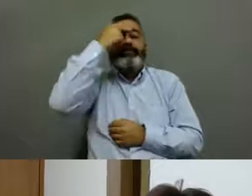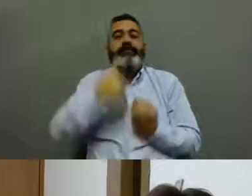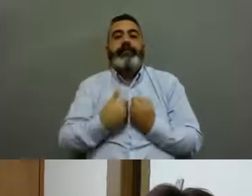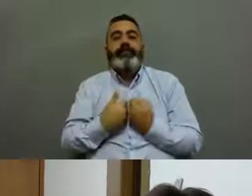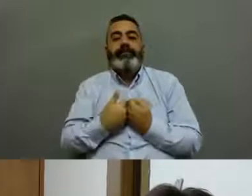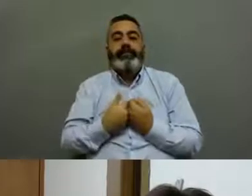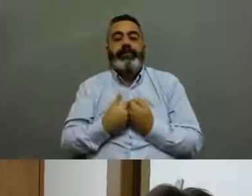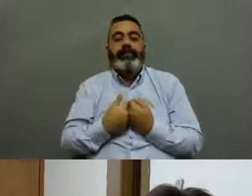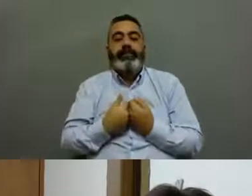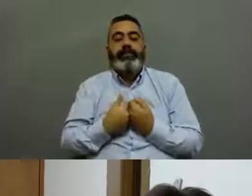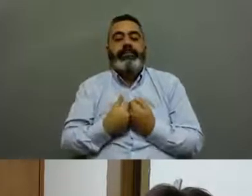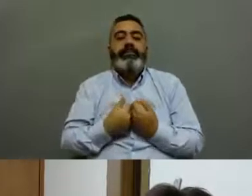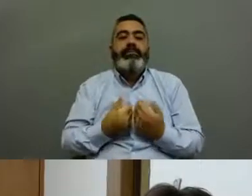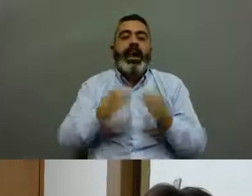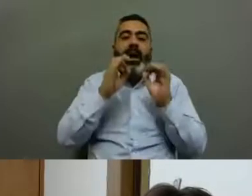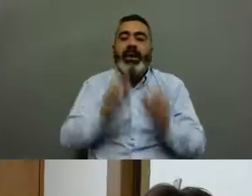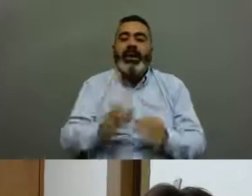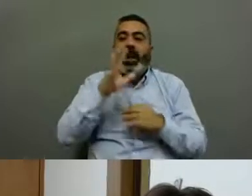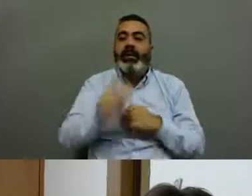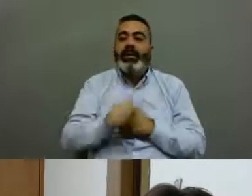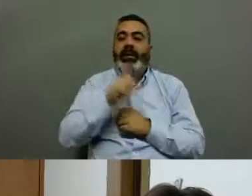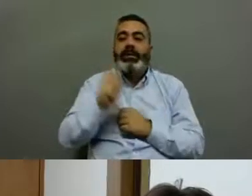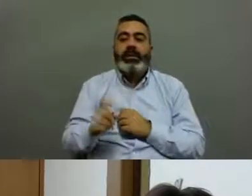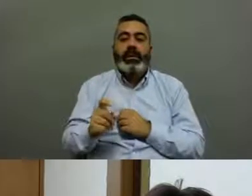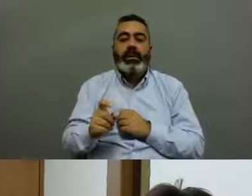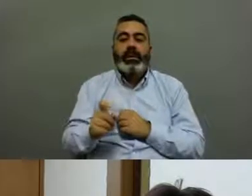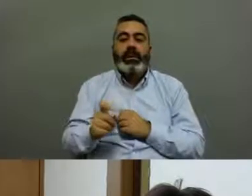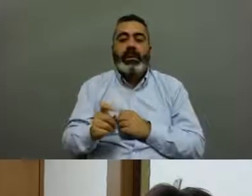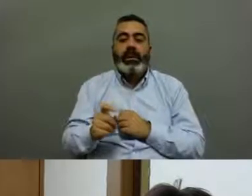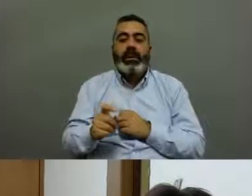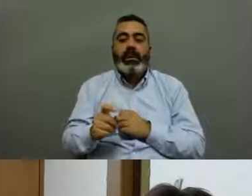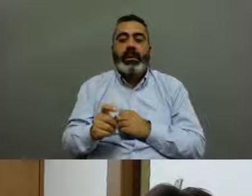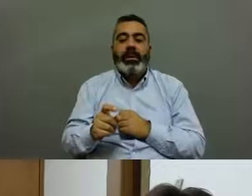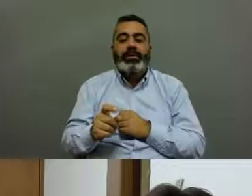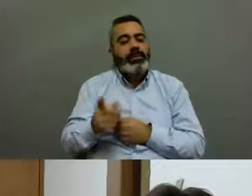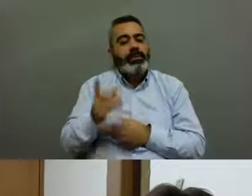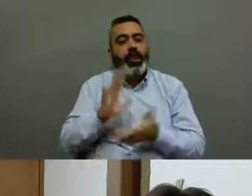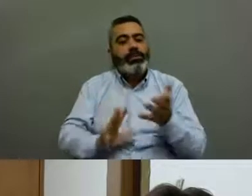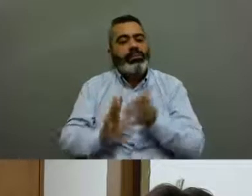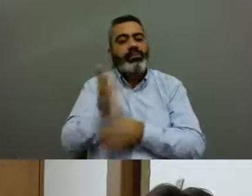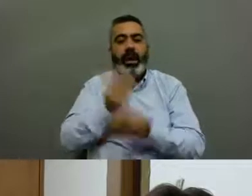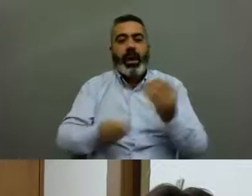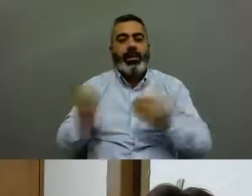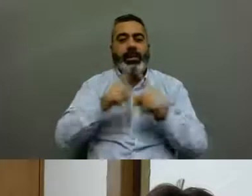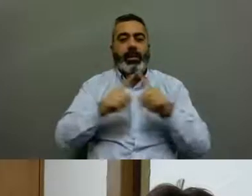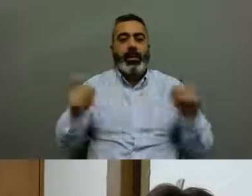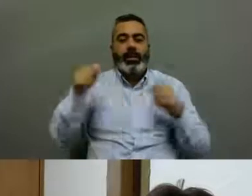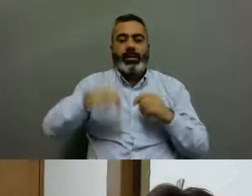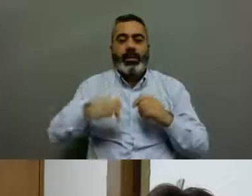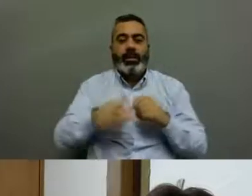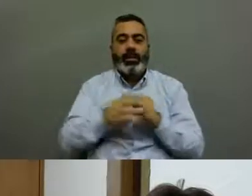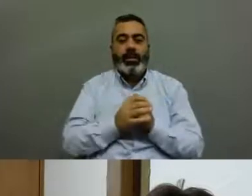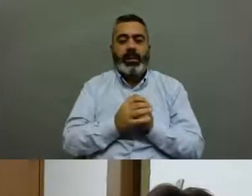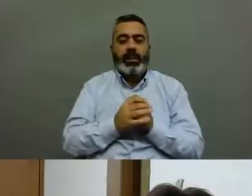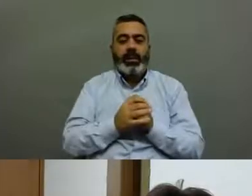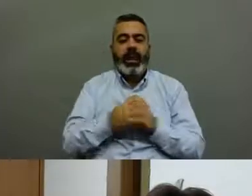όπως και να έχει αυτή η καθημερινότητα, νομίζω έχουν καλυτερέψει τα πράγματα. Και αυτό φυσικά οφείλεται στους αγώνες που